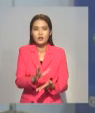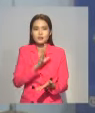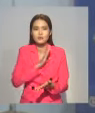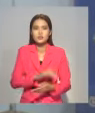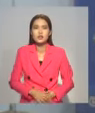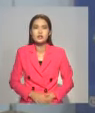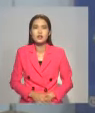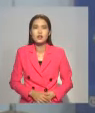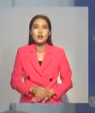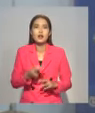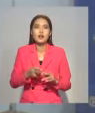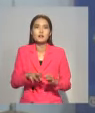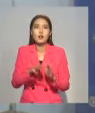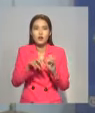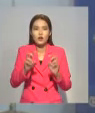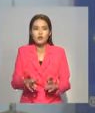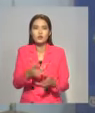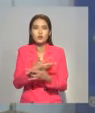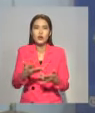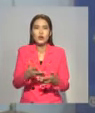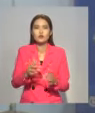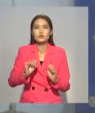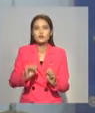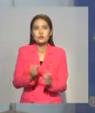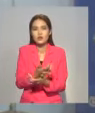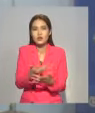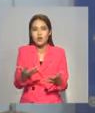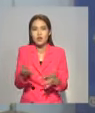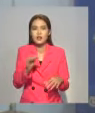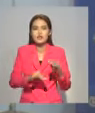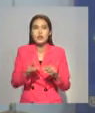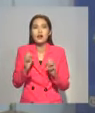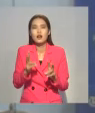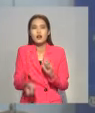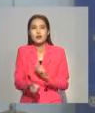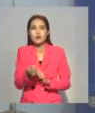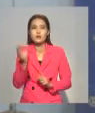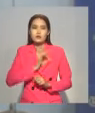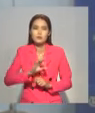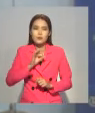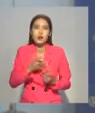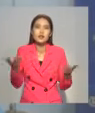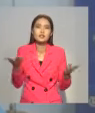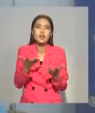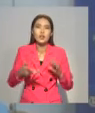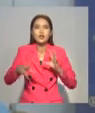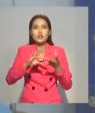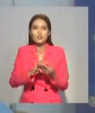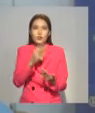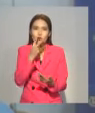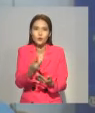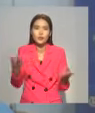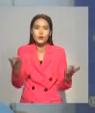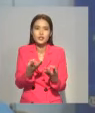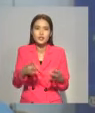басым халық күтіп отырды, кішкене өзгерістерді күтіп отыр. Осы заңдардың қандай пайдалары болады деп, қандай ертең нәтижесін көреміз деген.